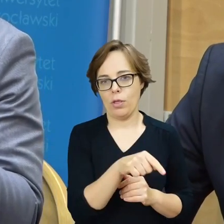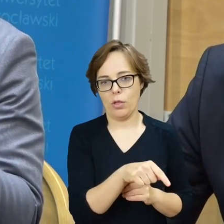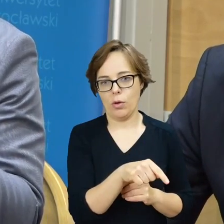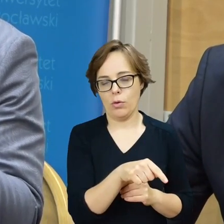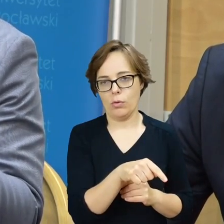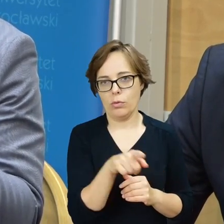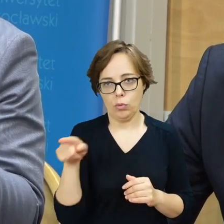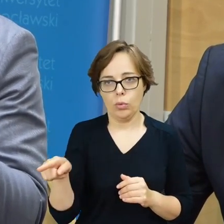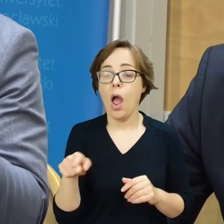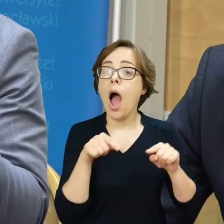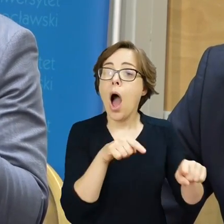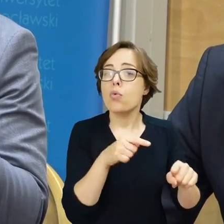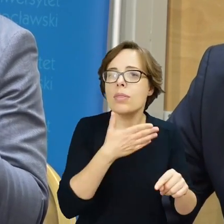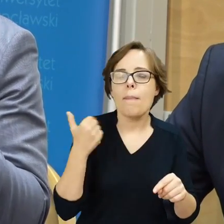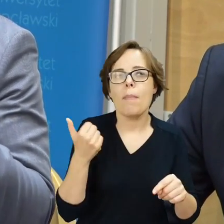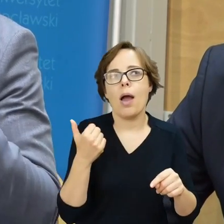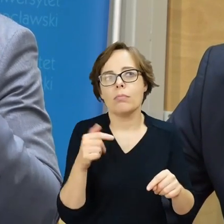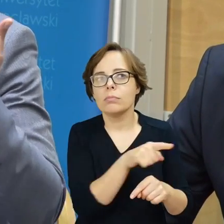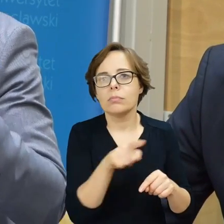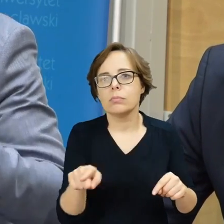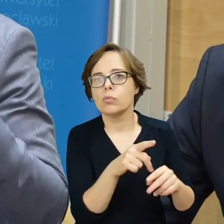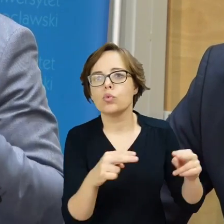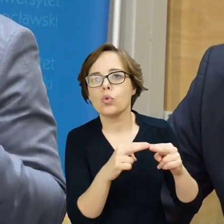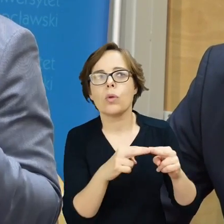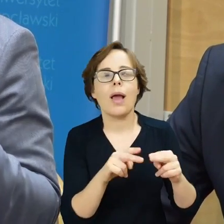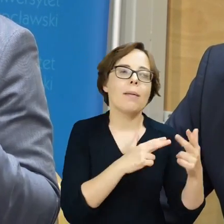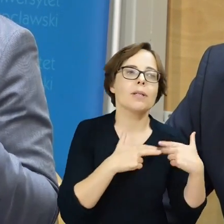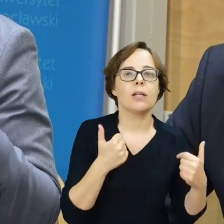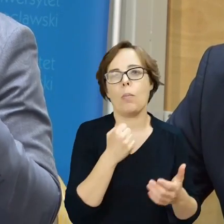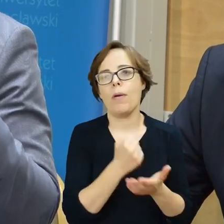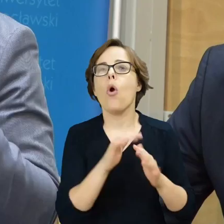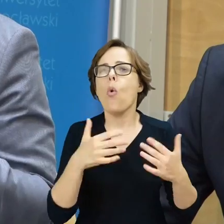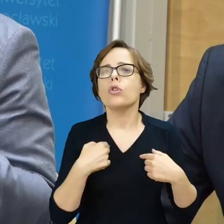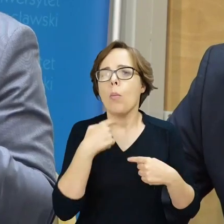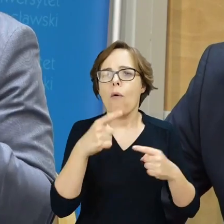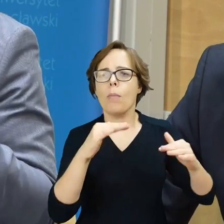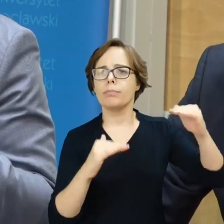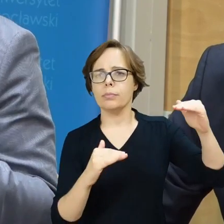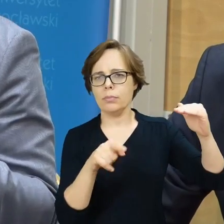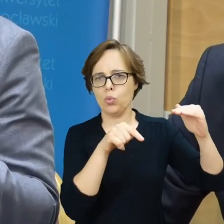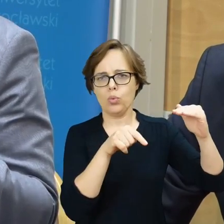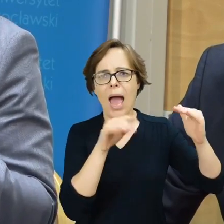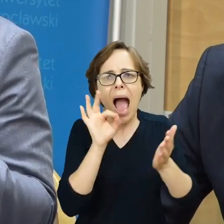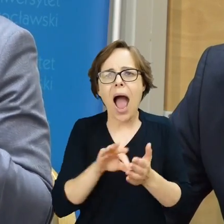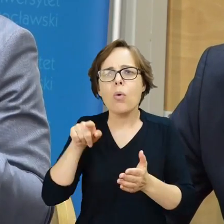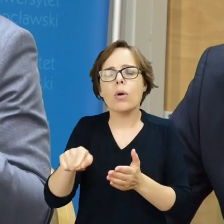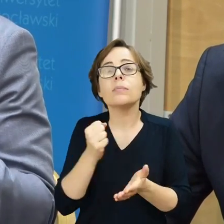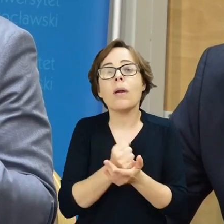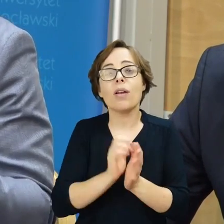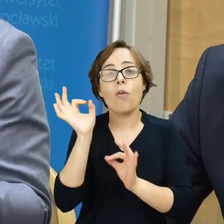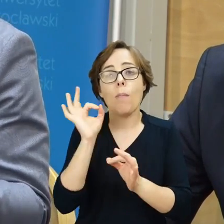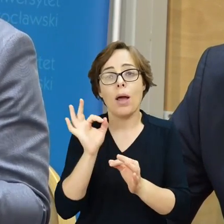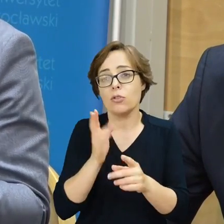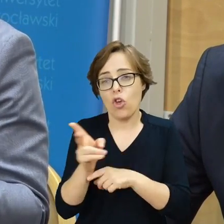stosunku administracyjno-prawnego, takiego stosunku władczego, o czym wcześniej mówiłem. Dlatego tak ciężko jest powiedzieć, że to jest